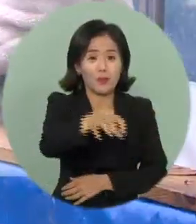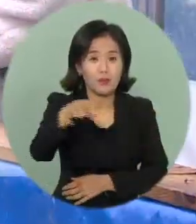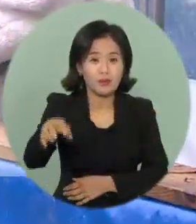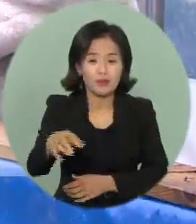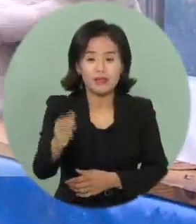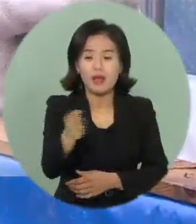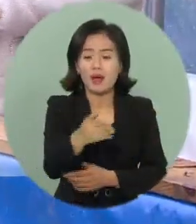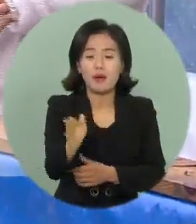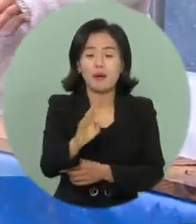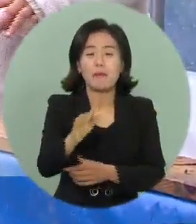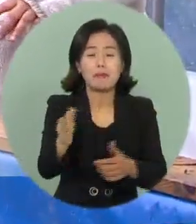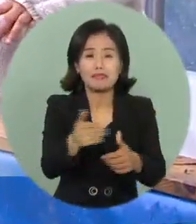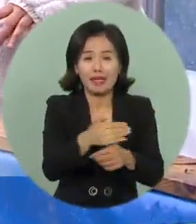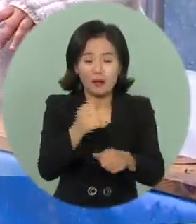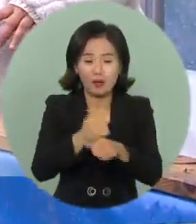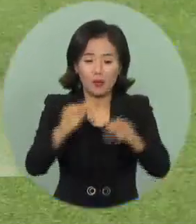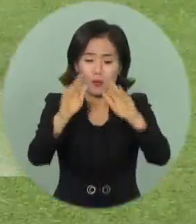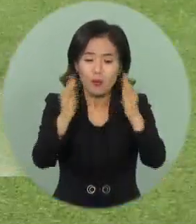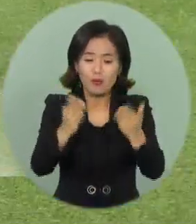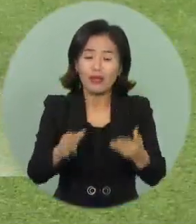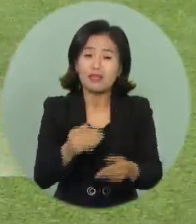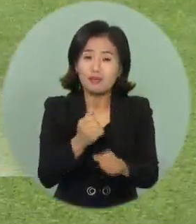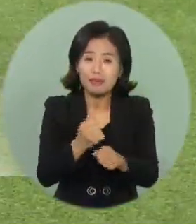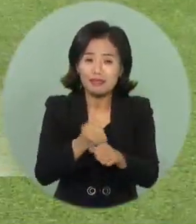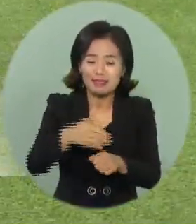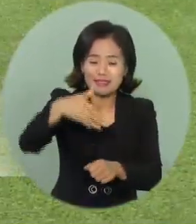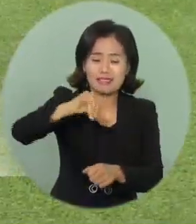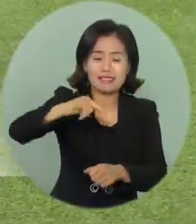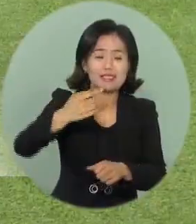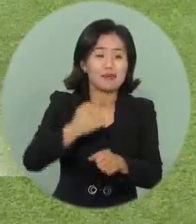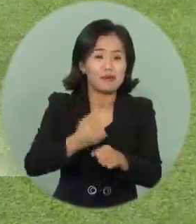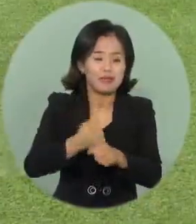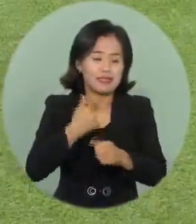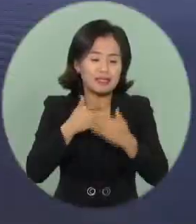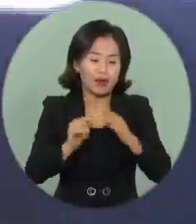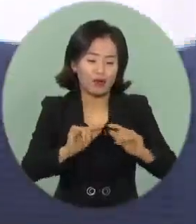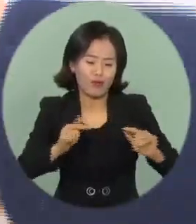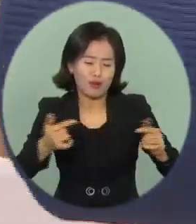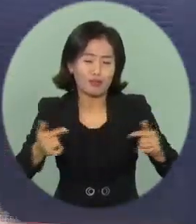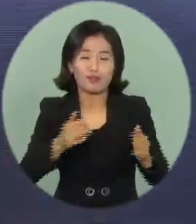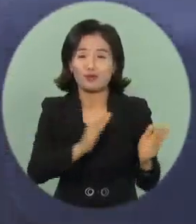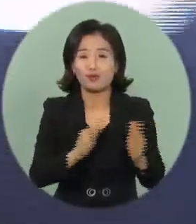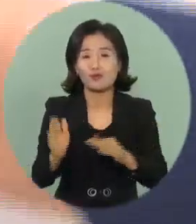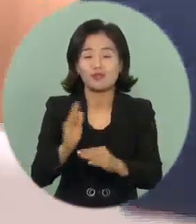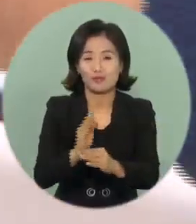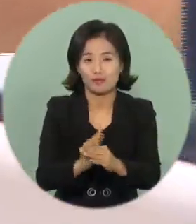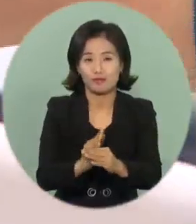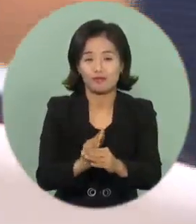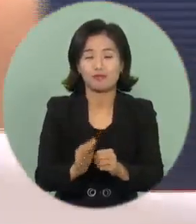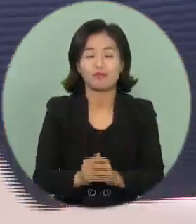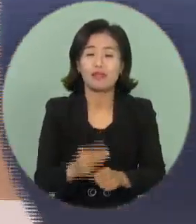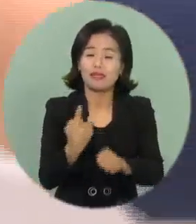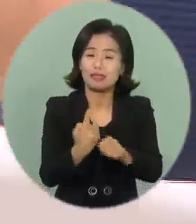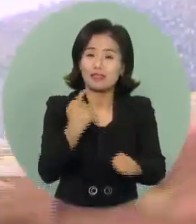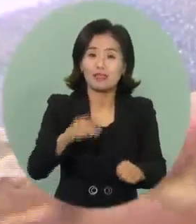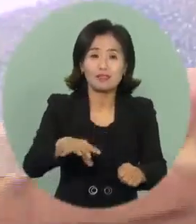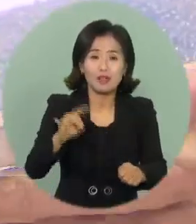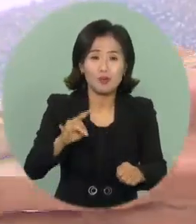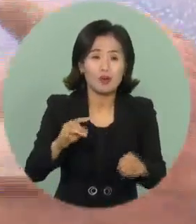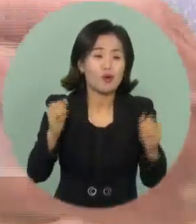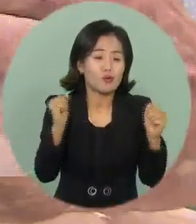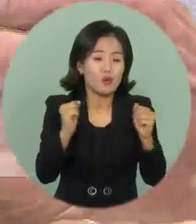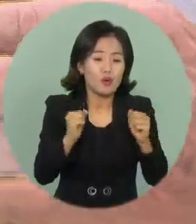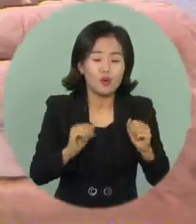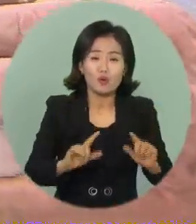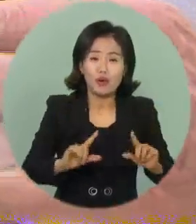빙어 잡기와 도자기 만들기, 치즈 만들기 등 가족을 위한 체험 프로그램들이 마련됐습니다. 지난해 처음으로 겨울로